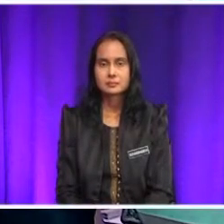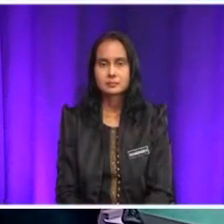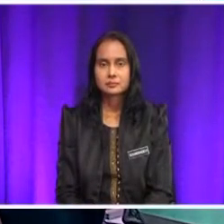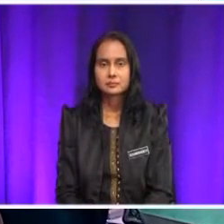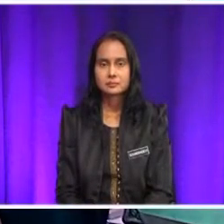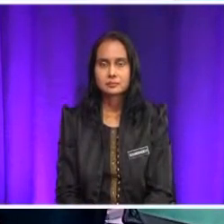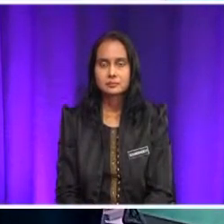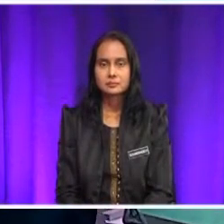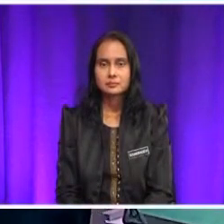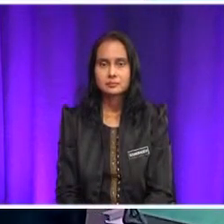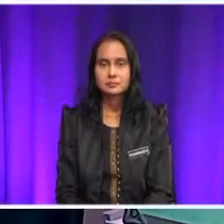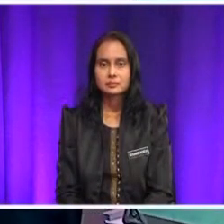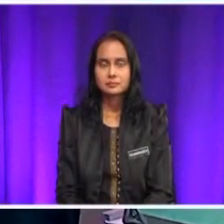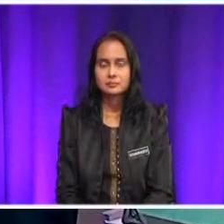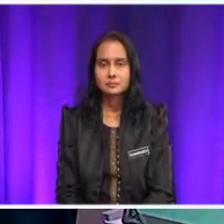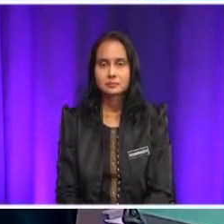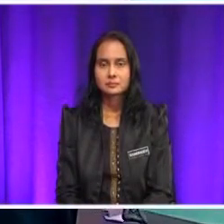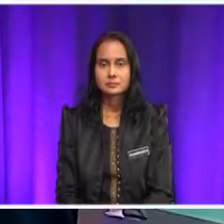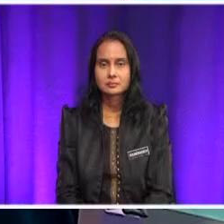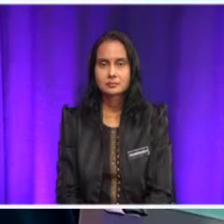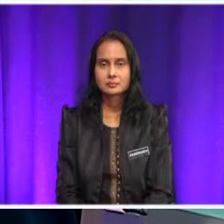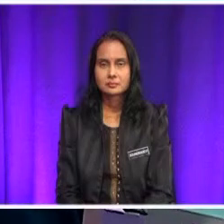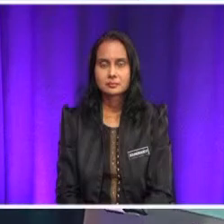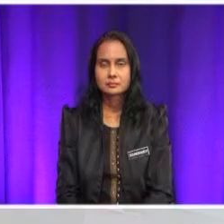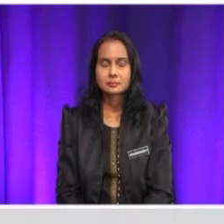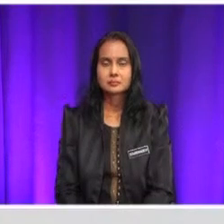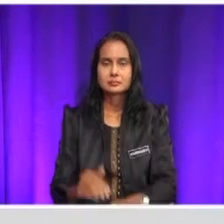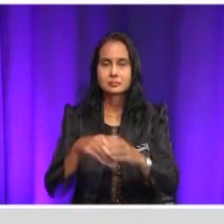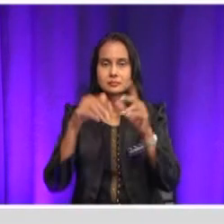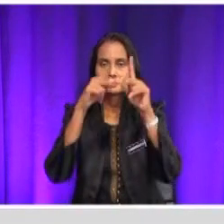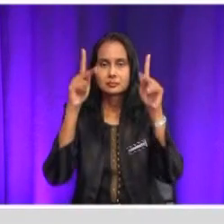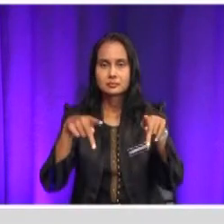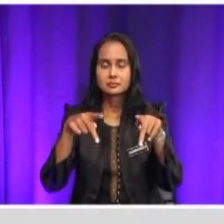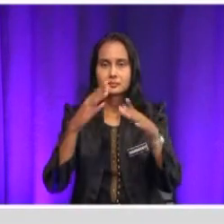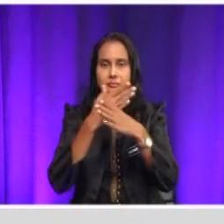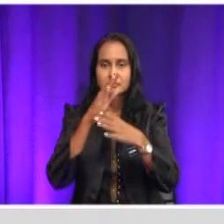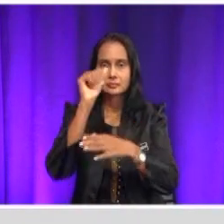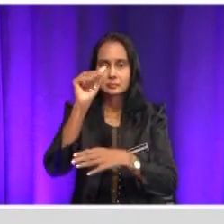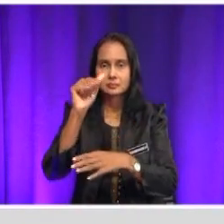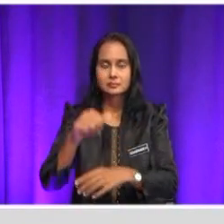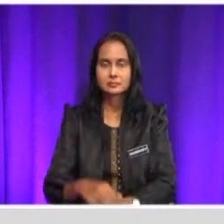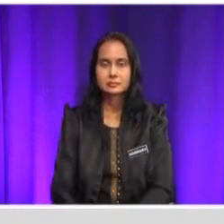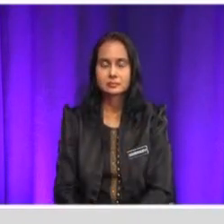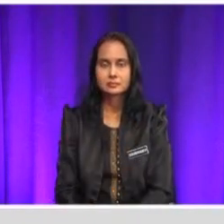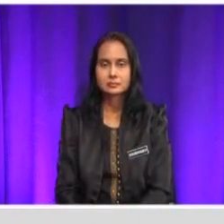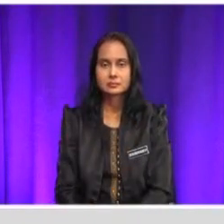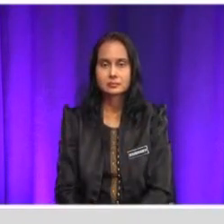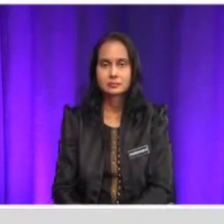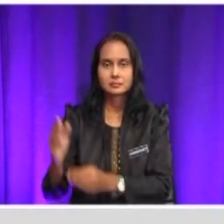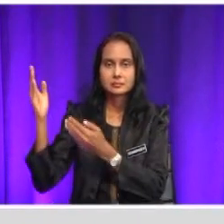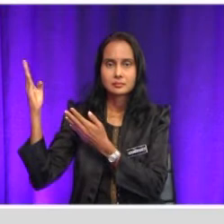di sini ini kalau dalam bakso ini adalah bagian Irak nya tekan jenis kecambahan yang berlaku pada